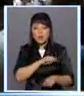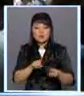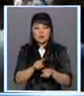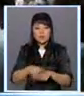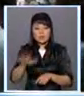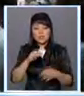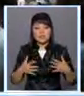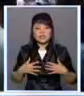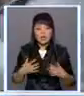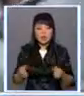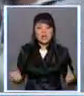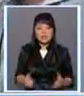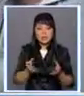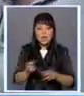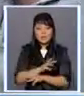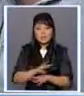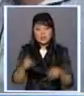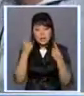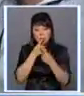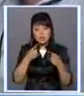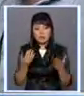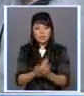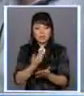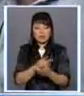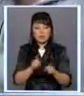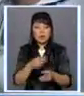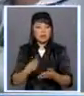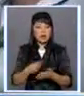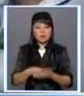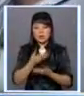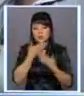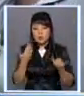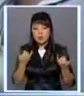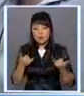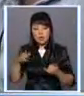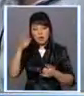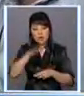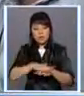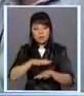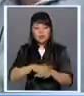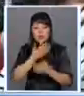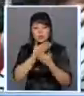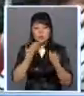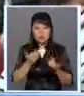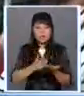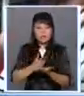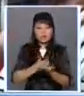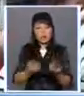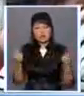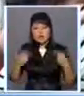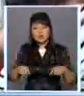Ал денсаулық сақтау министрлігінің мәлімдеуінше қазынада қаржы жоқ. Себебі елде үкімет құру қиындап, саяси